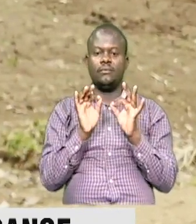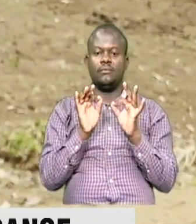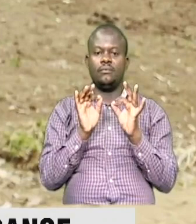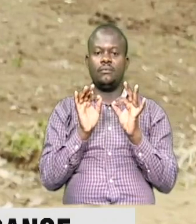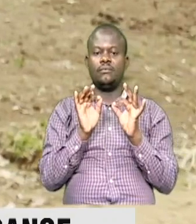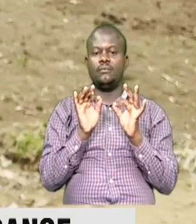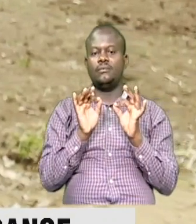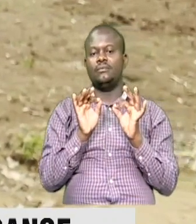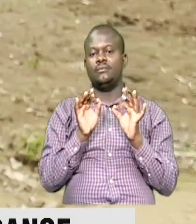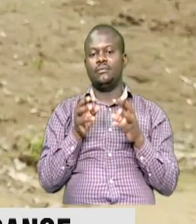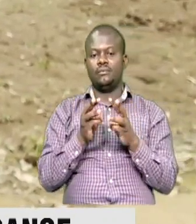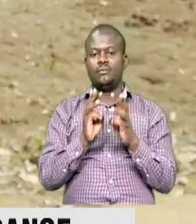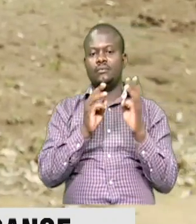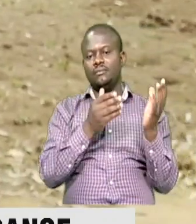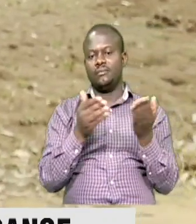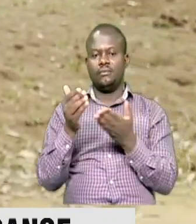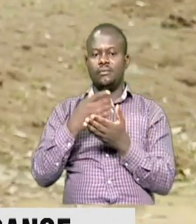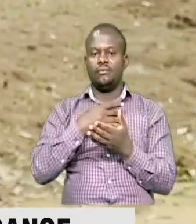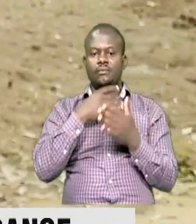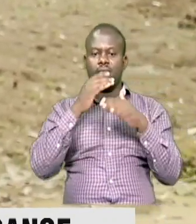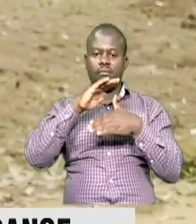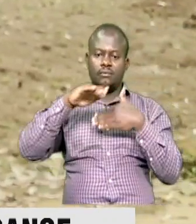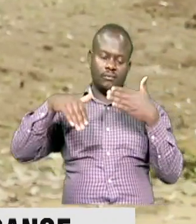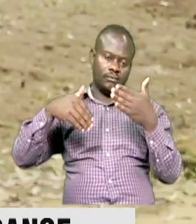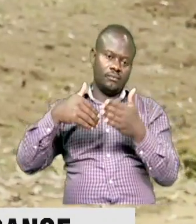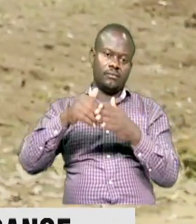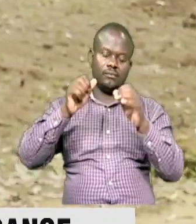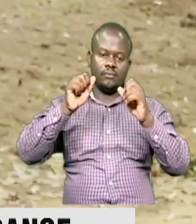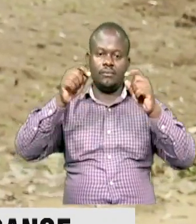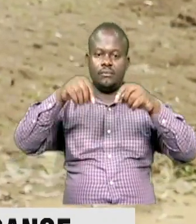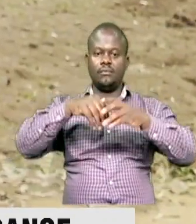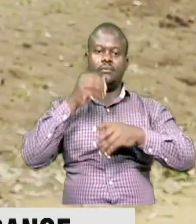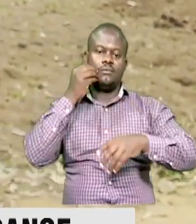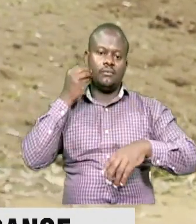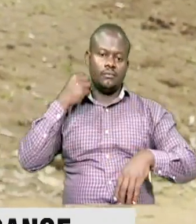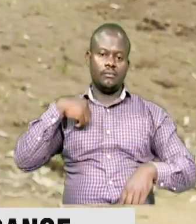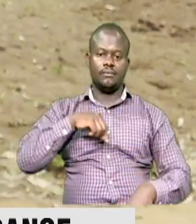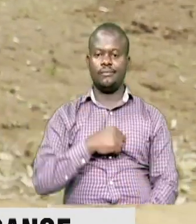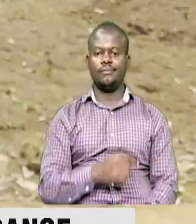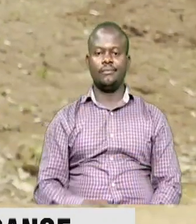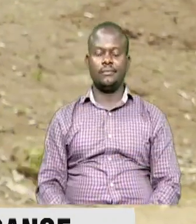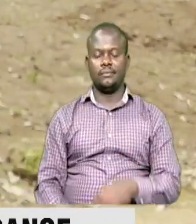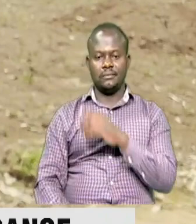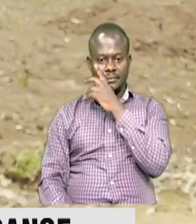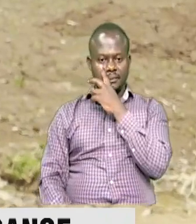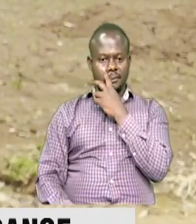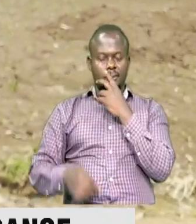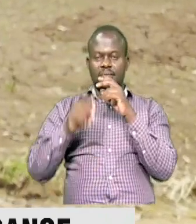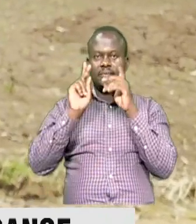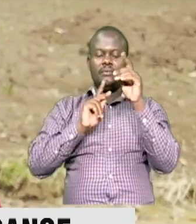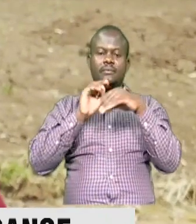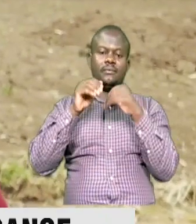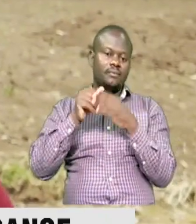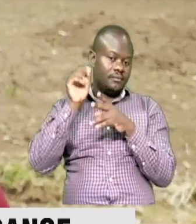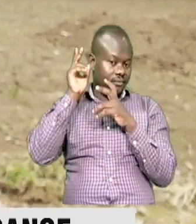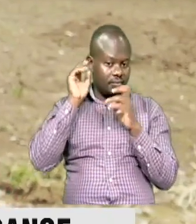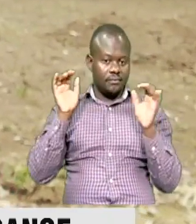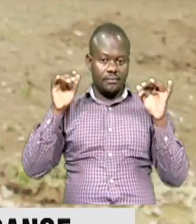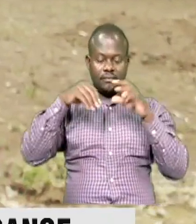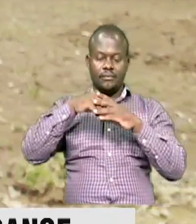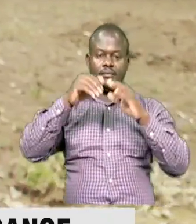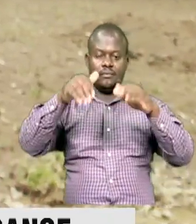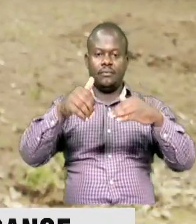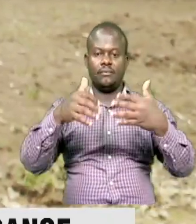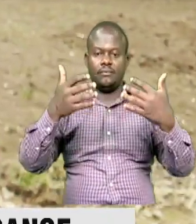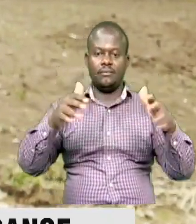neza ibyo tuzatwakira abashyitsi bose bashoboka baje hano iwacu Rusenge yego abaturage rero mwumvaga na bitabiriye umuganda bamaze